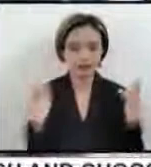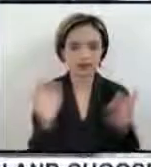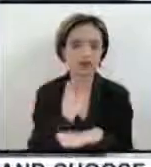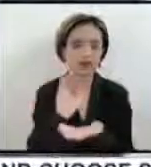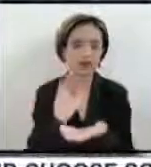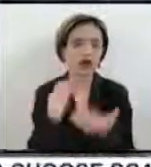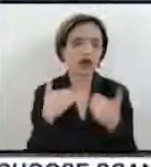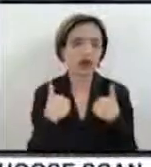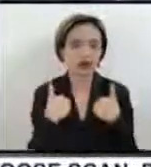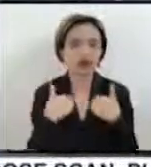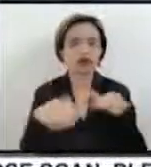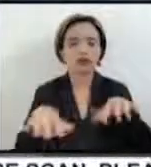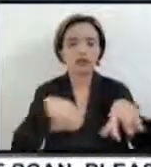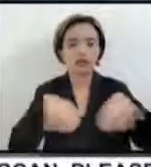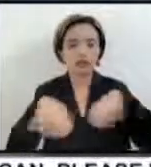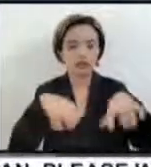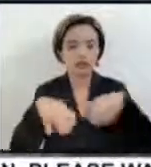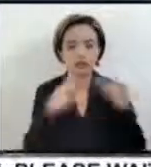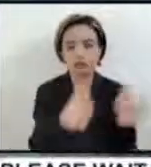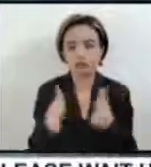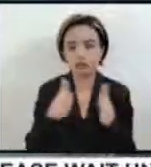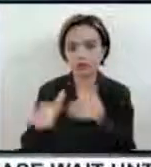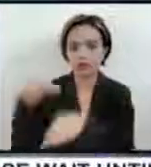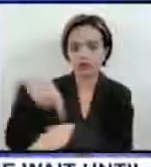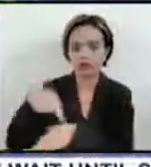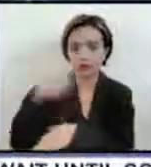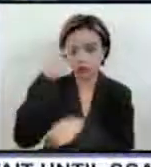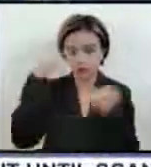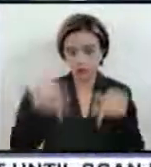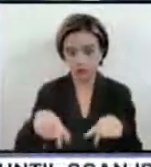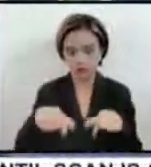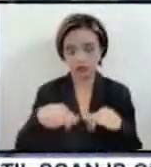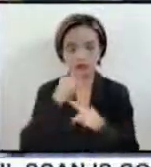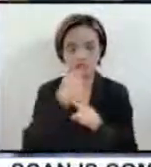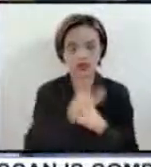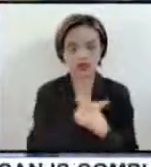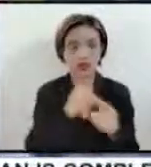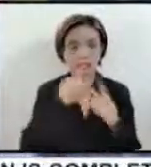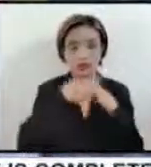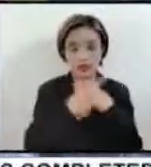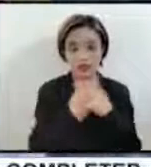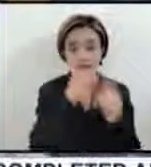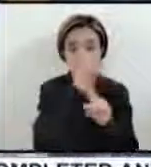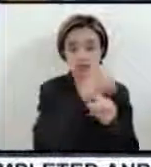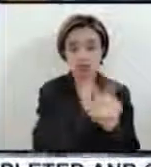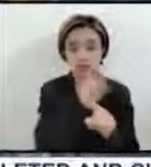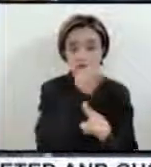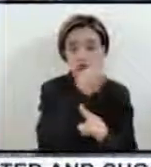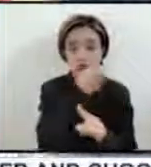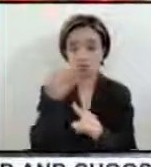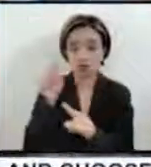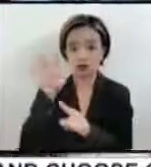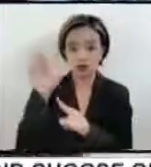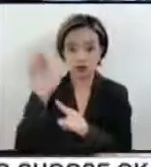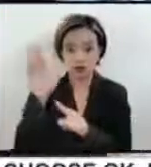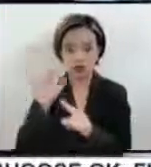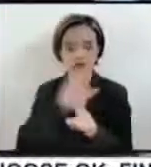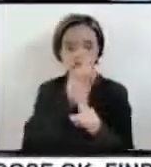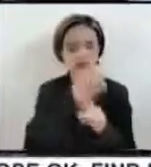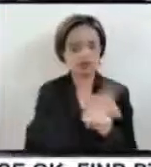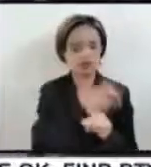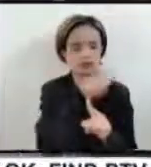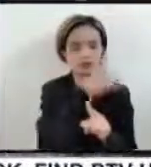activity ang simbahan para ngayong buwan. Mula December 1 hanggang 15 at December 27 to